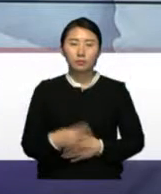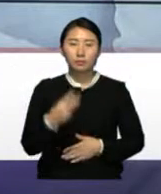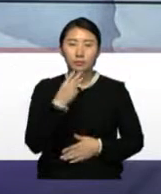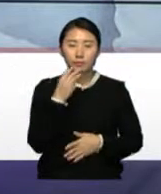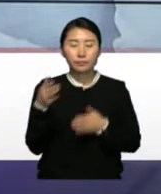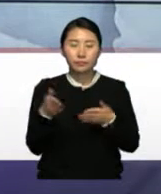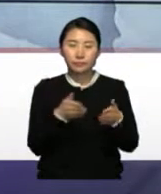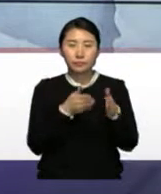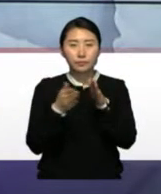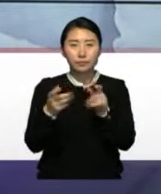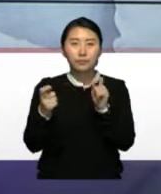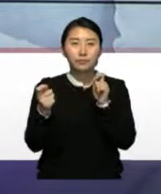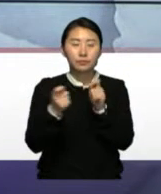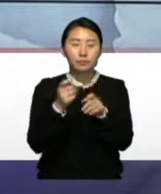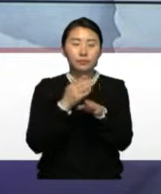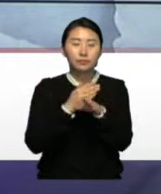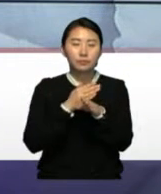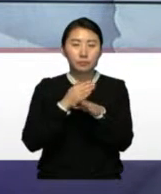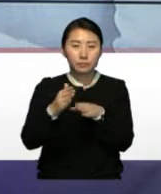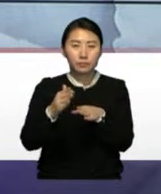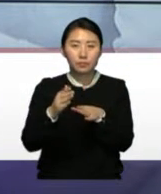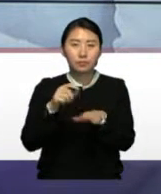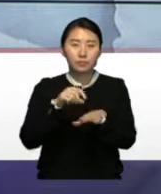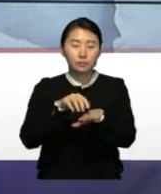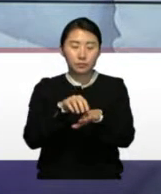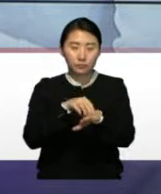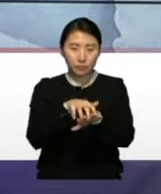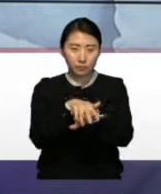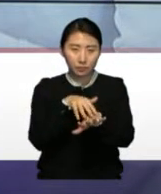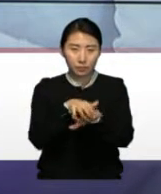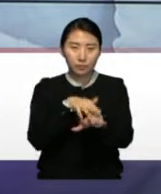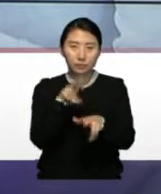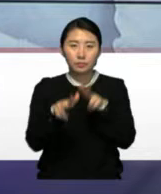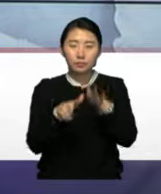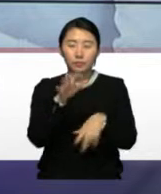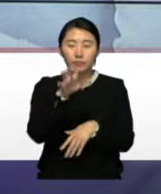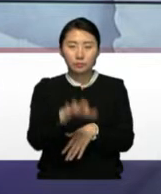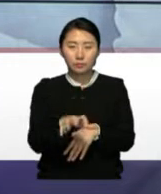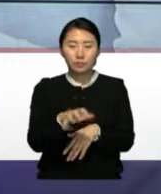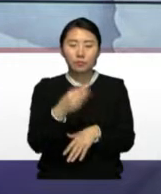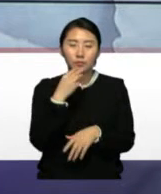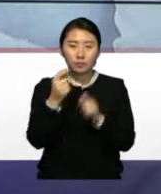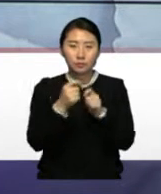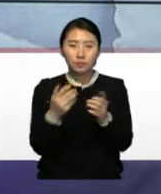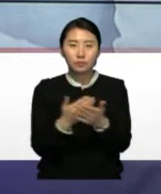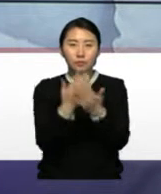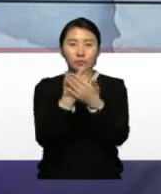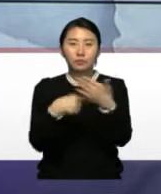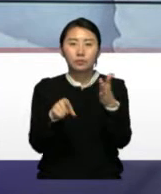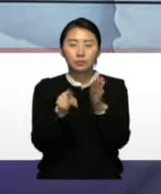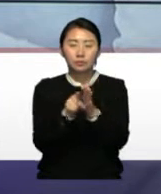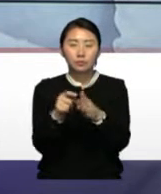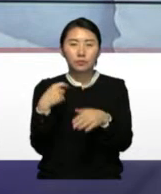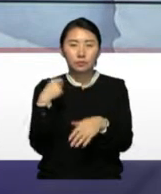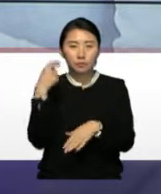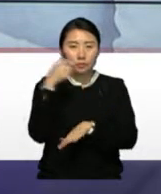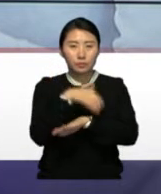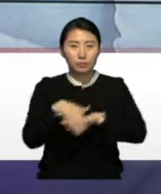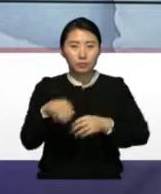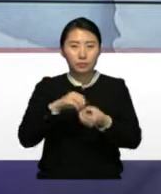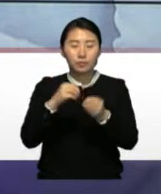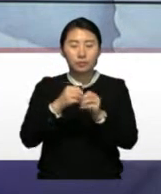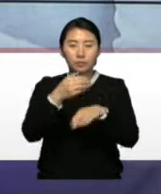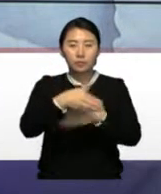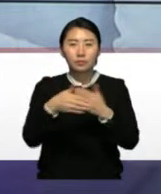경기 북부는 국내 최대의 섬유산업 지역입니다. 경기도와 지자체가 섬유산업의 활성화를 위해 패션 디자이너 창작